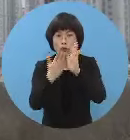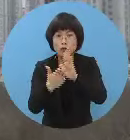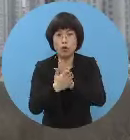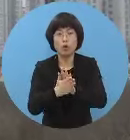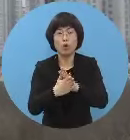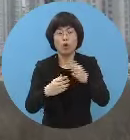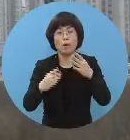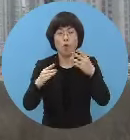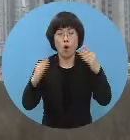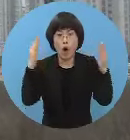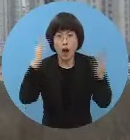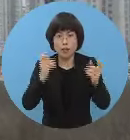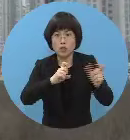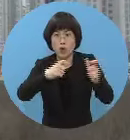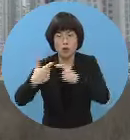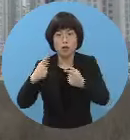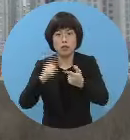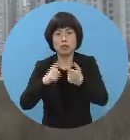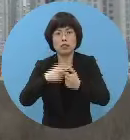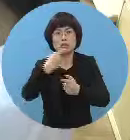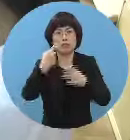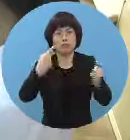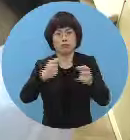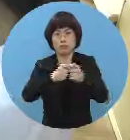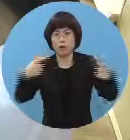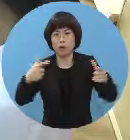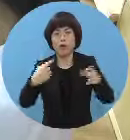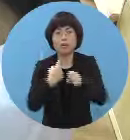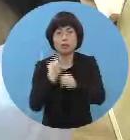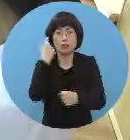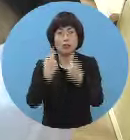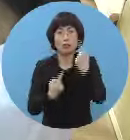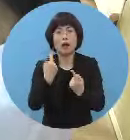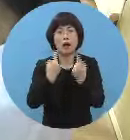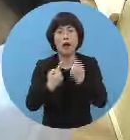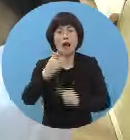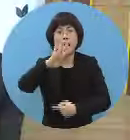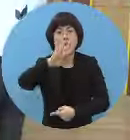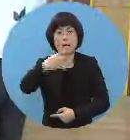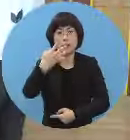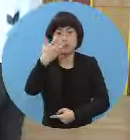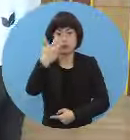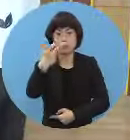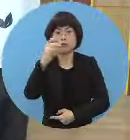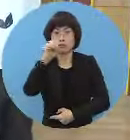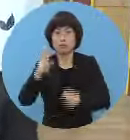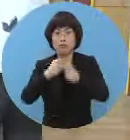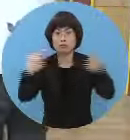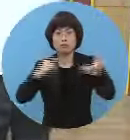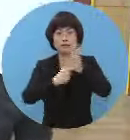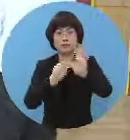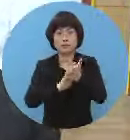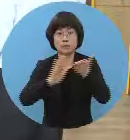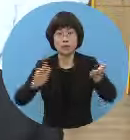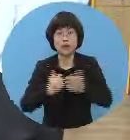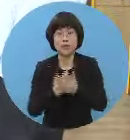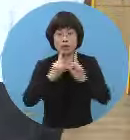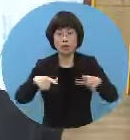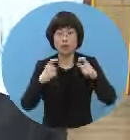사이 유치원과 초중고등학생이 천여 명 가까이 늘어 지난해보다 417% 증가한 것으로